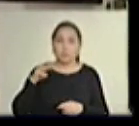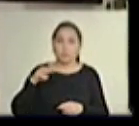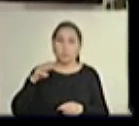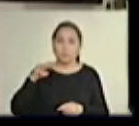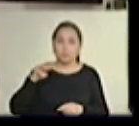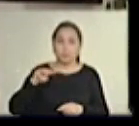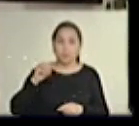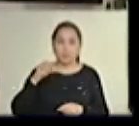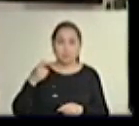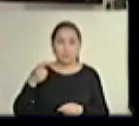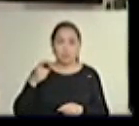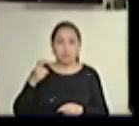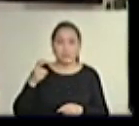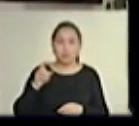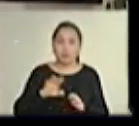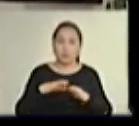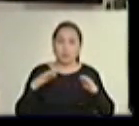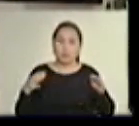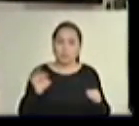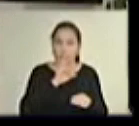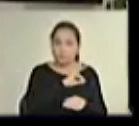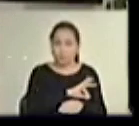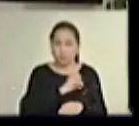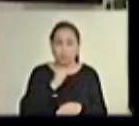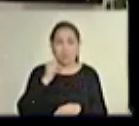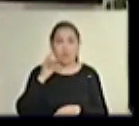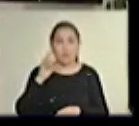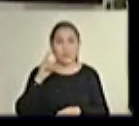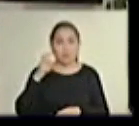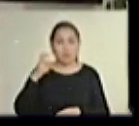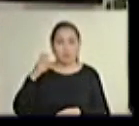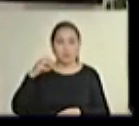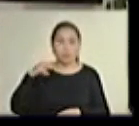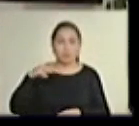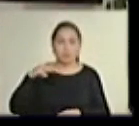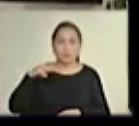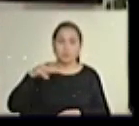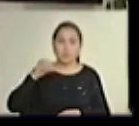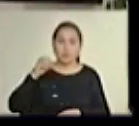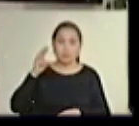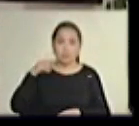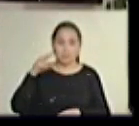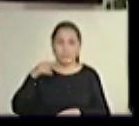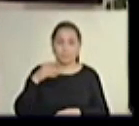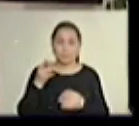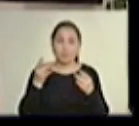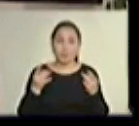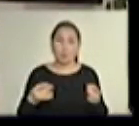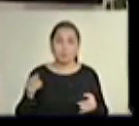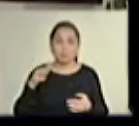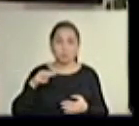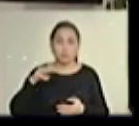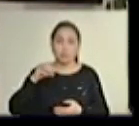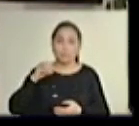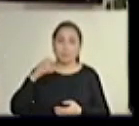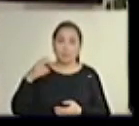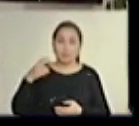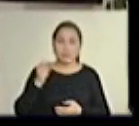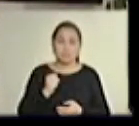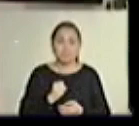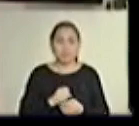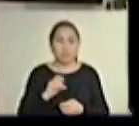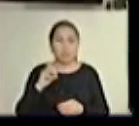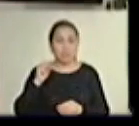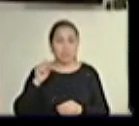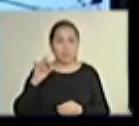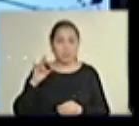foydalanishgan. Arximed o'zining ixtirolarida oddiy mexanizmlardan foydalangan. Arximedning aql